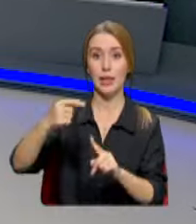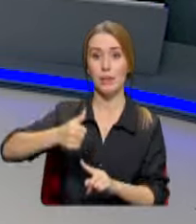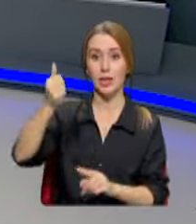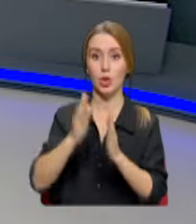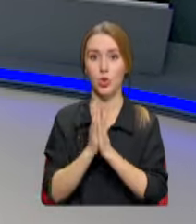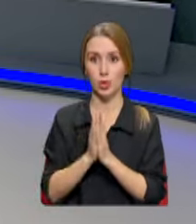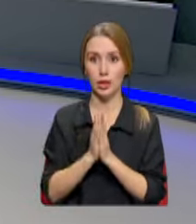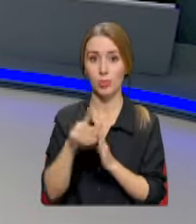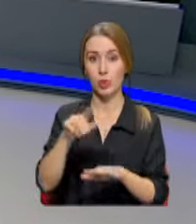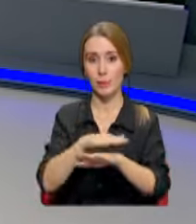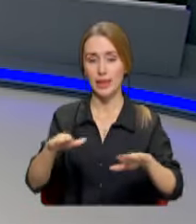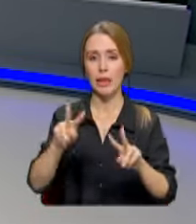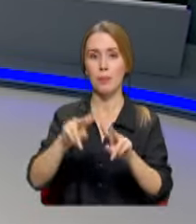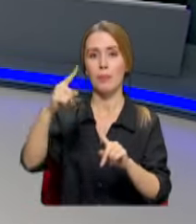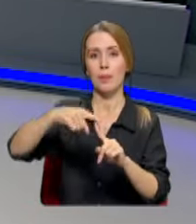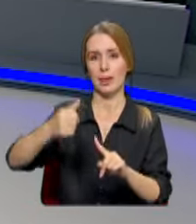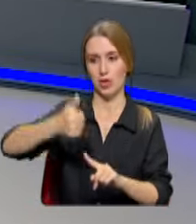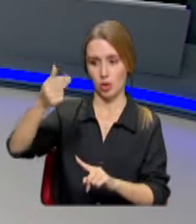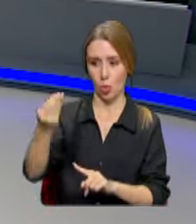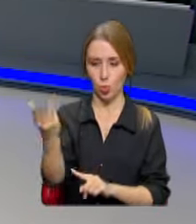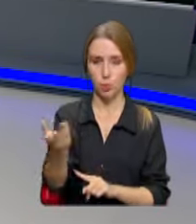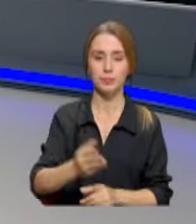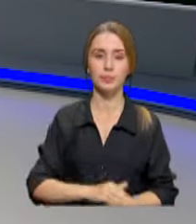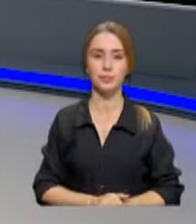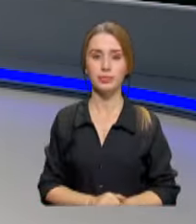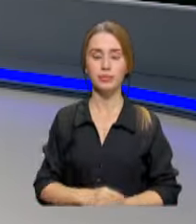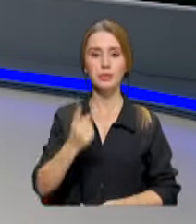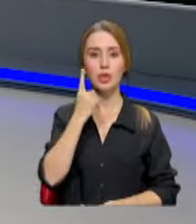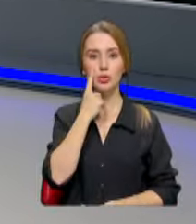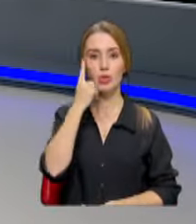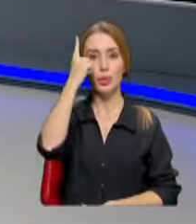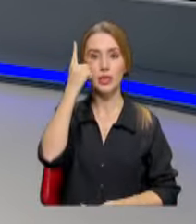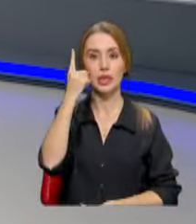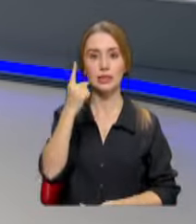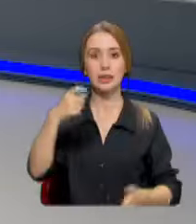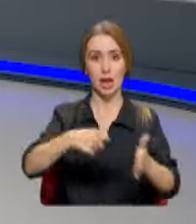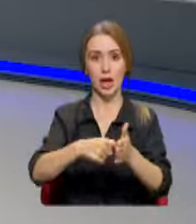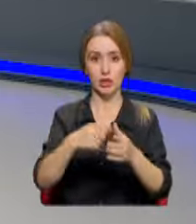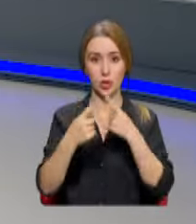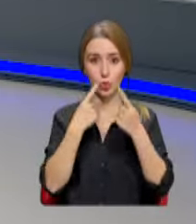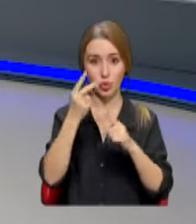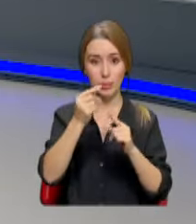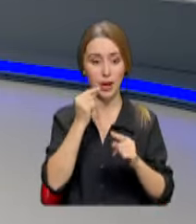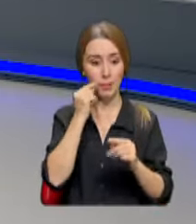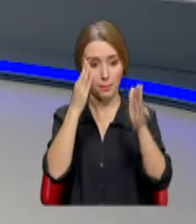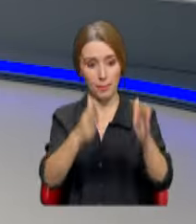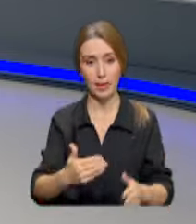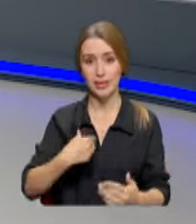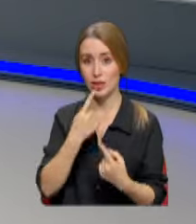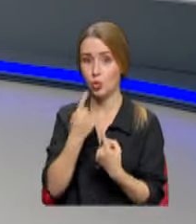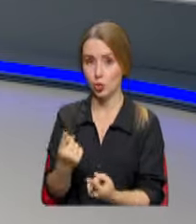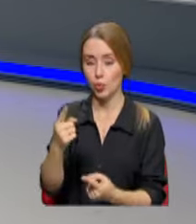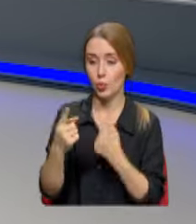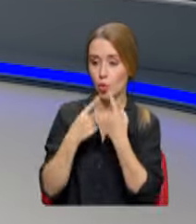MİT Müsteşarlığı da bitti. MİT Başkanı. Şimdi Cumhurbaşkanlığı adına konuşurdu İbrahim Bey. Biz de derdik ki